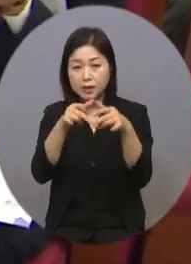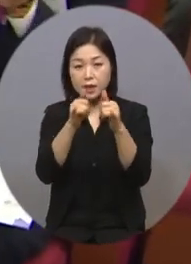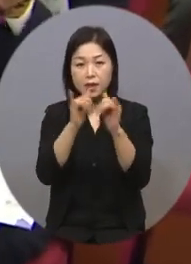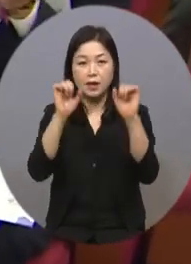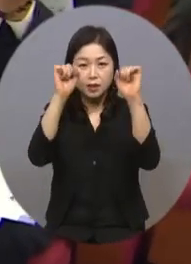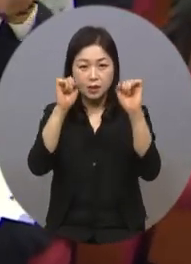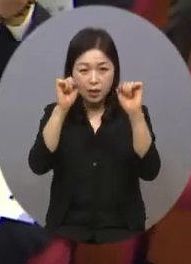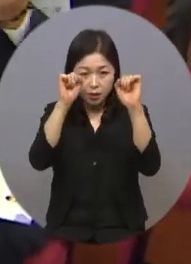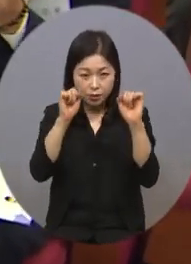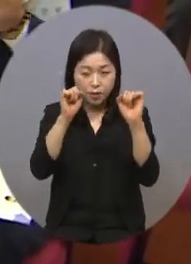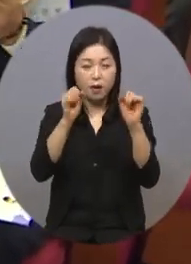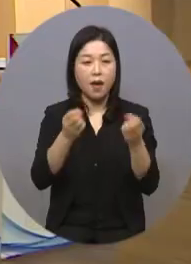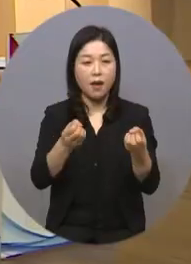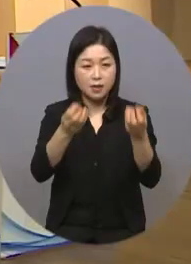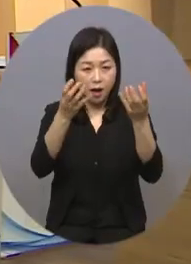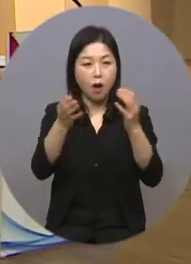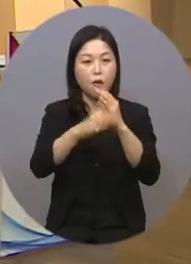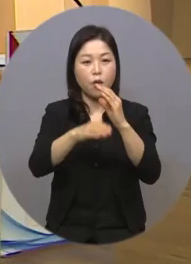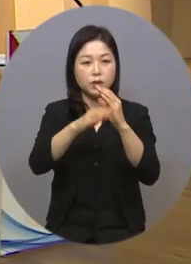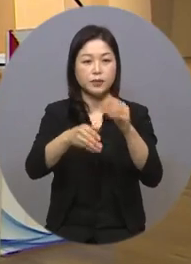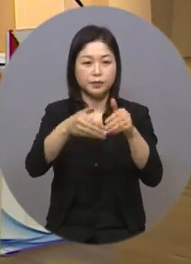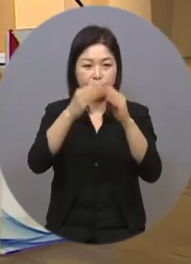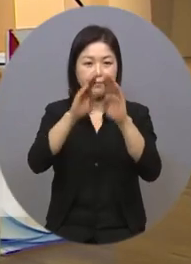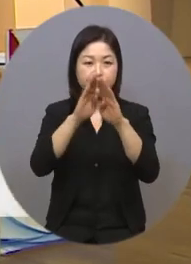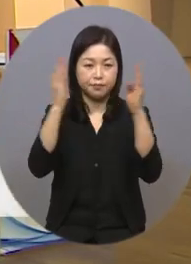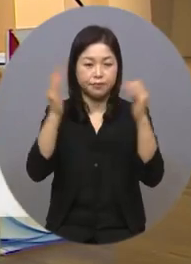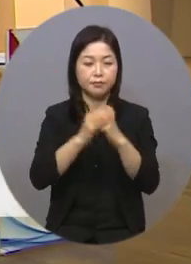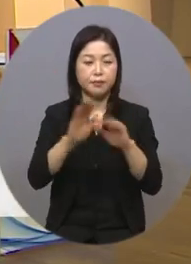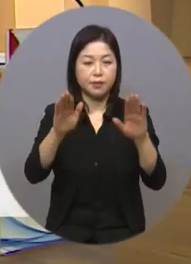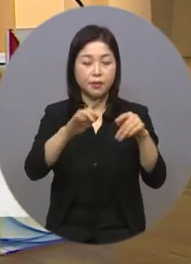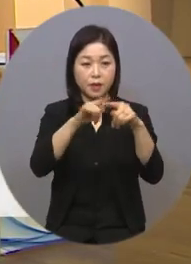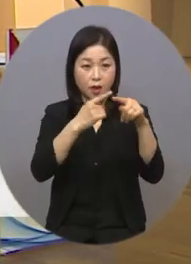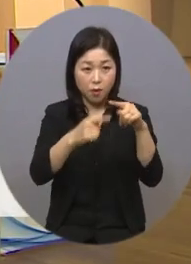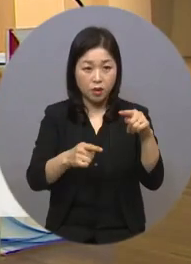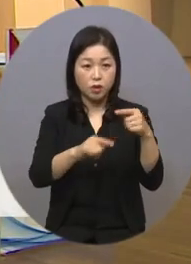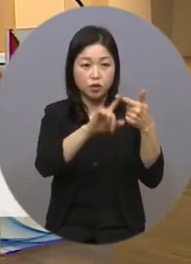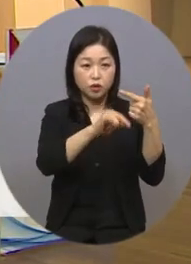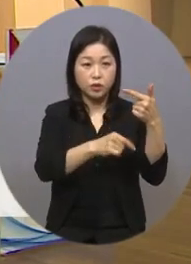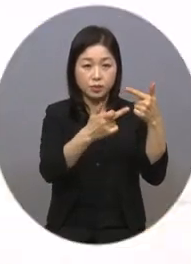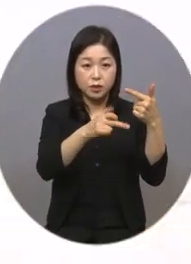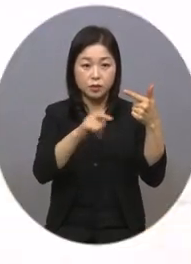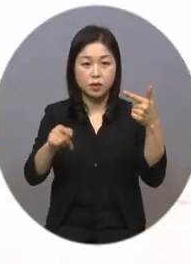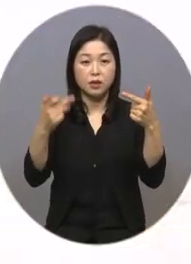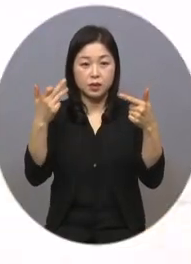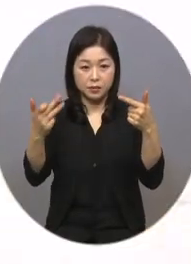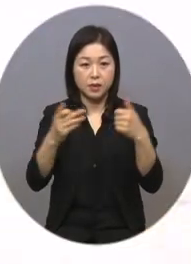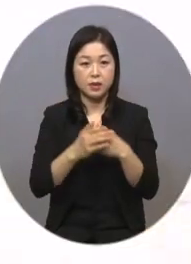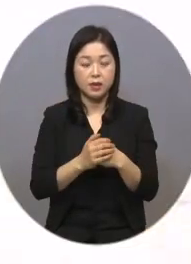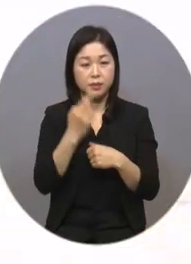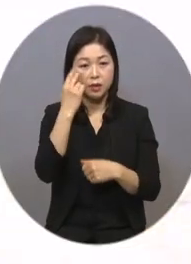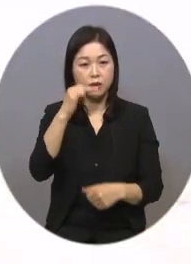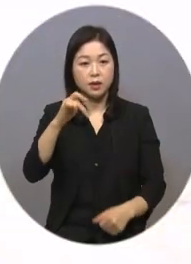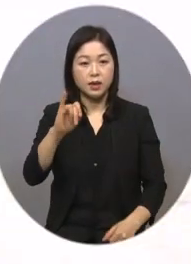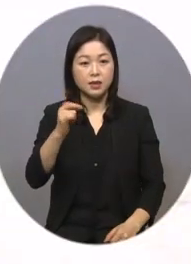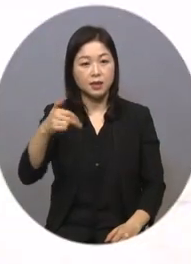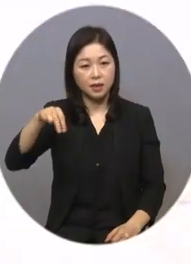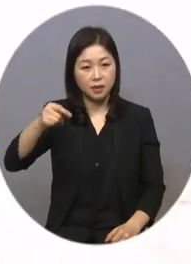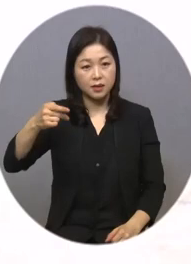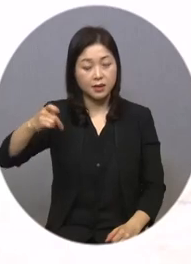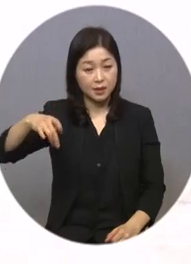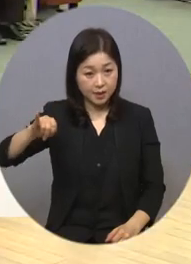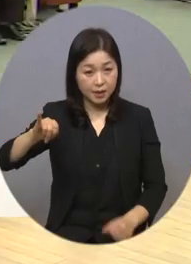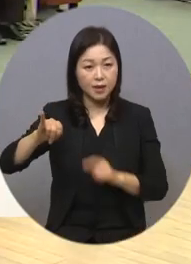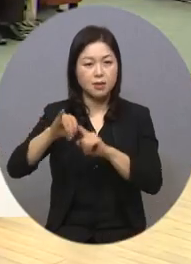공식 출범했습니다. 이번 대회는 오는 6월 17일부터 18일까지 미국 캔자스시티에서 열릴